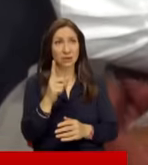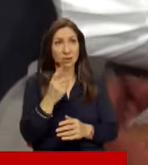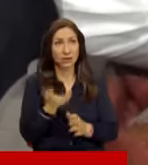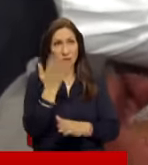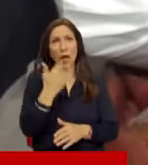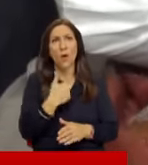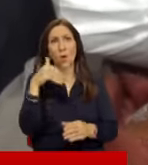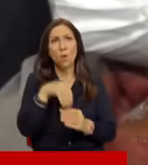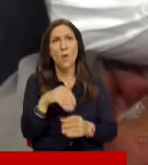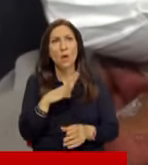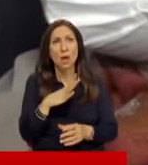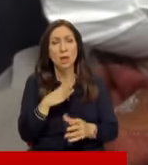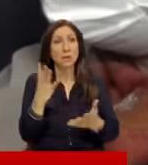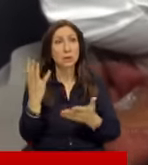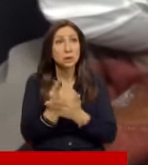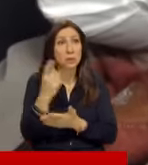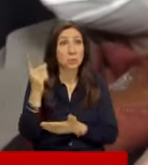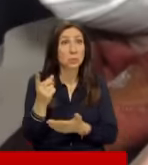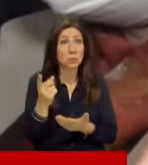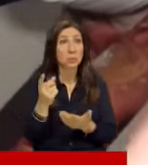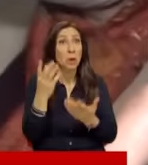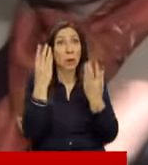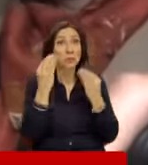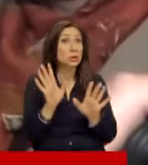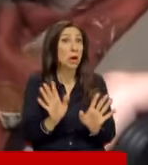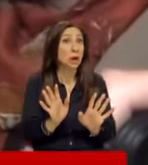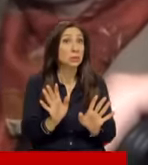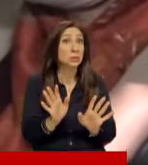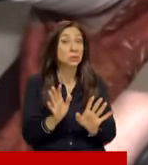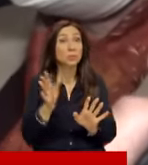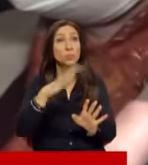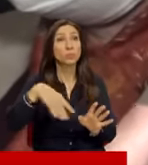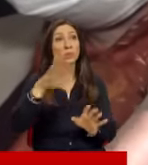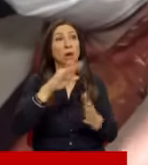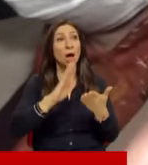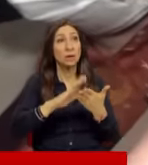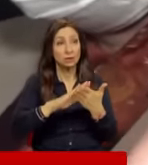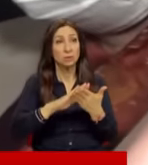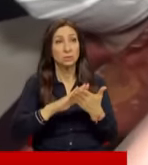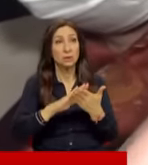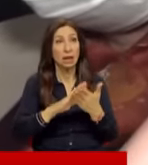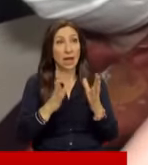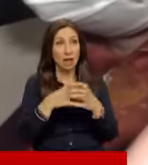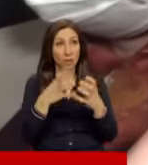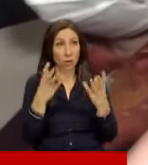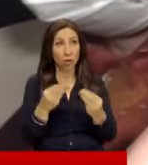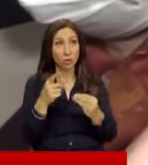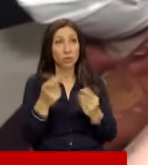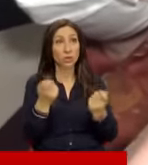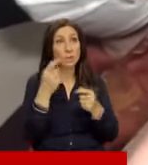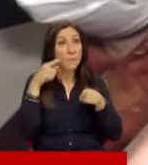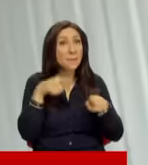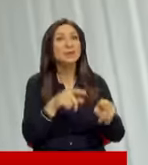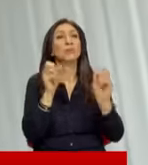öndeyiz. Nasıl kazandıklarını, yönettikleri anlamış değiliz. Bütün arkadaşlarımıza ekip olarak bu işin